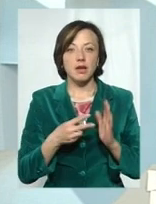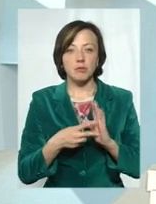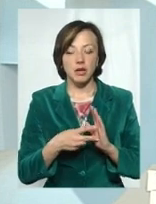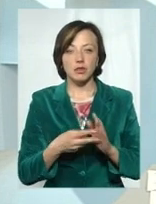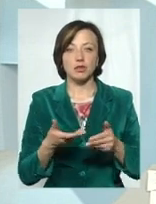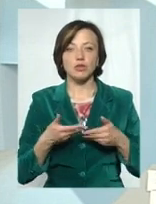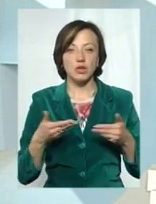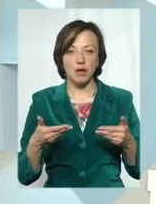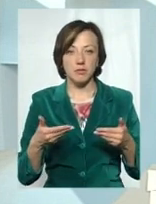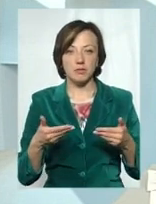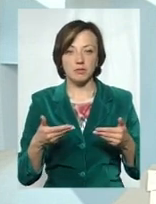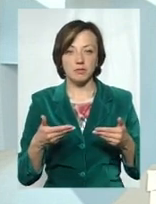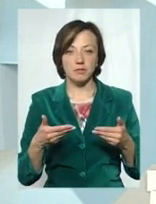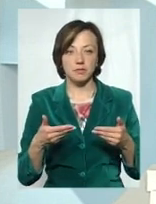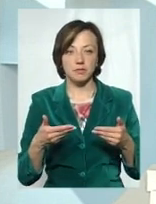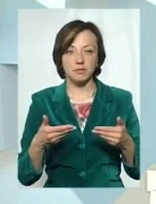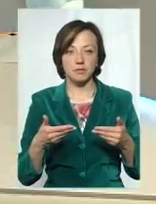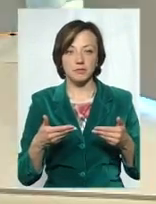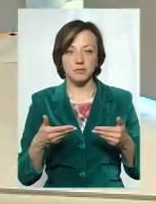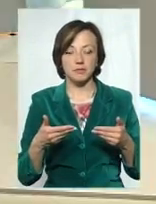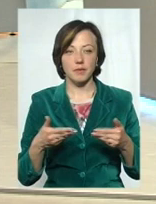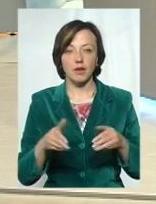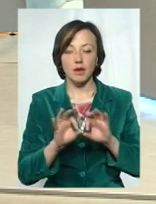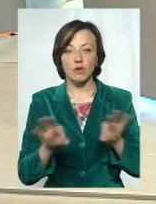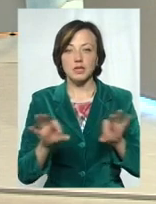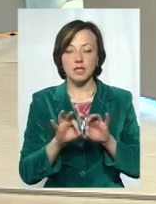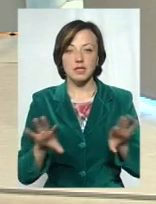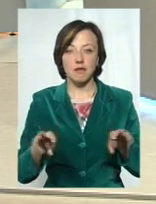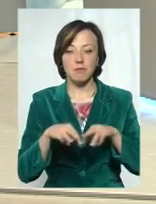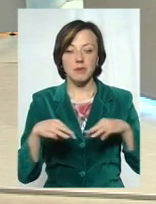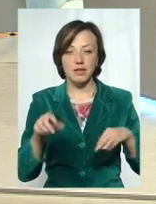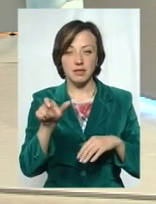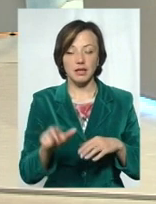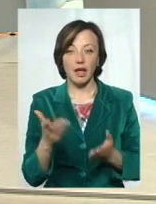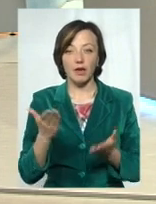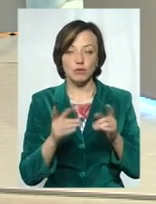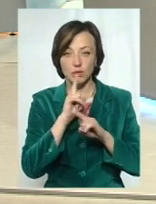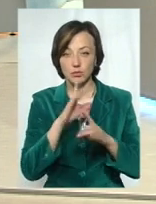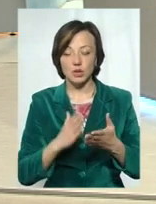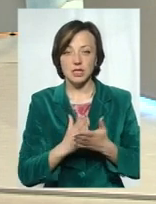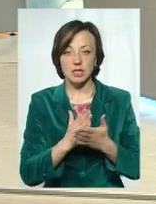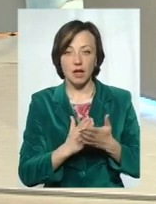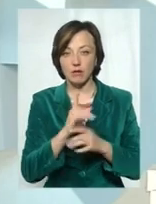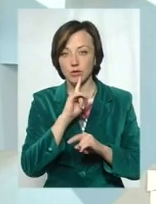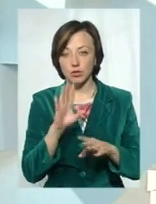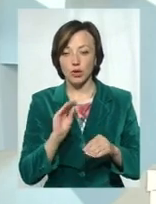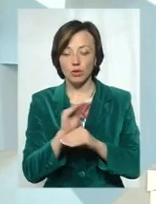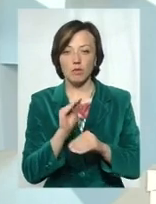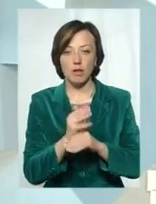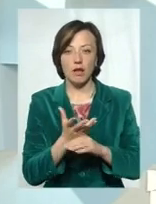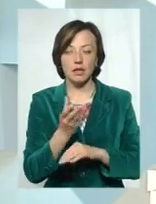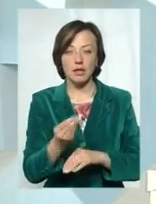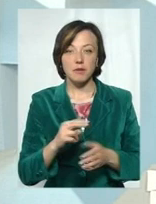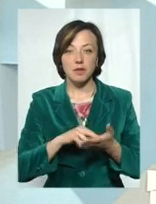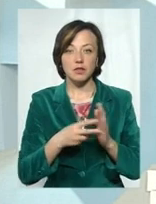нам передали уже, скажімо, розказав Гройсман, що якщо не буде стажу і не буде доплати, то